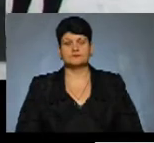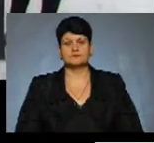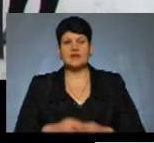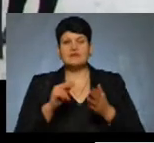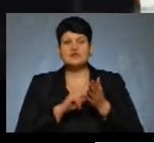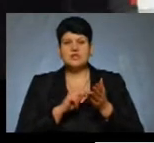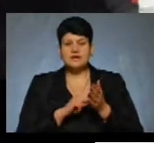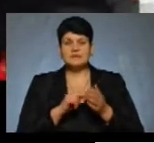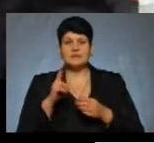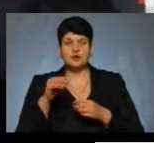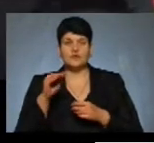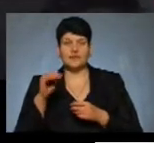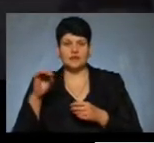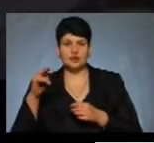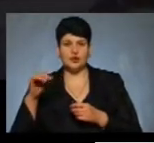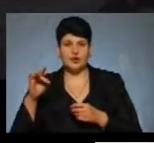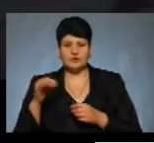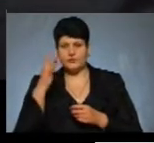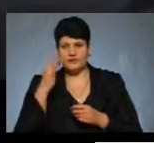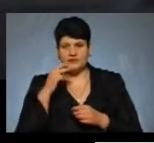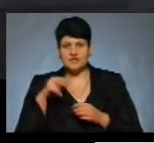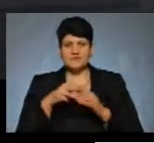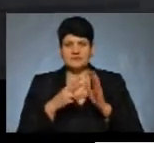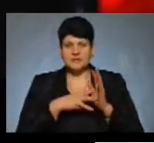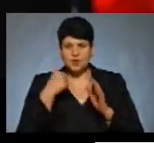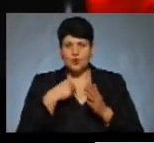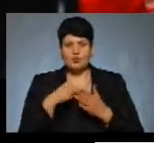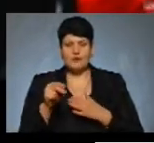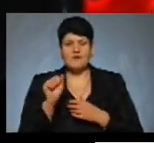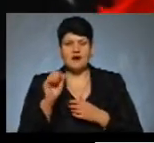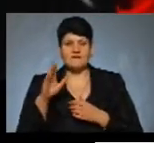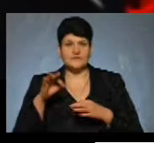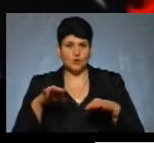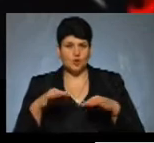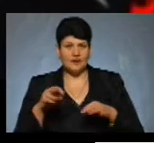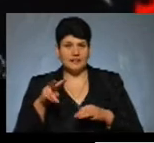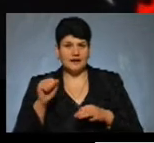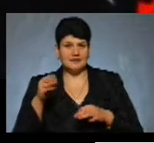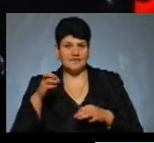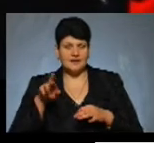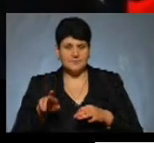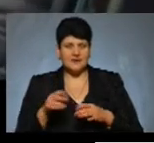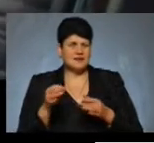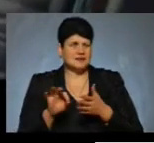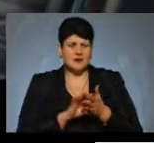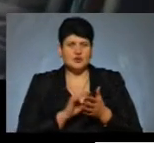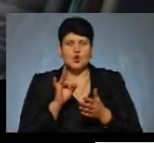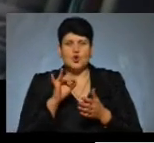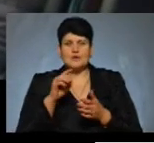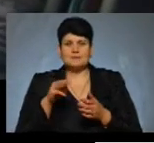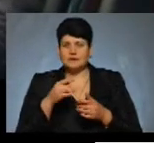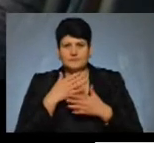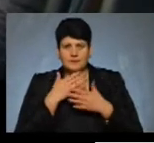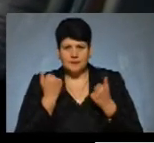Черкасець Дмитро Федоренко влітку 2018-го у Латвії придбав авто. Каже, одразу машину не розмитнив. Коли новий закон набув